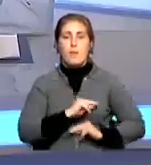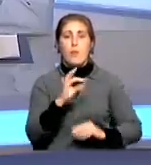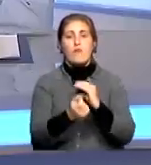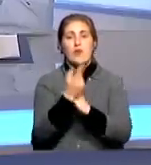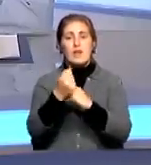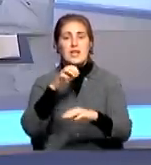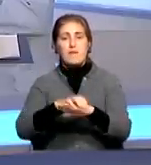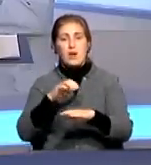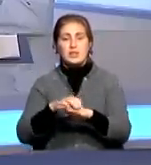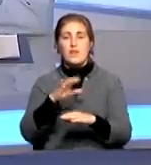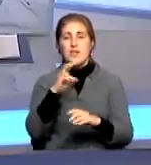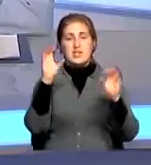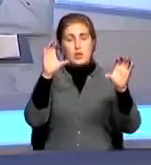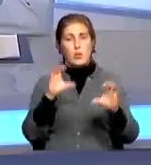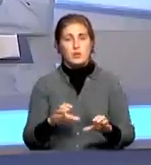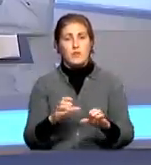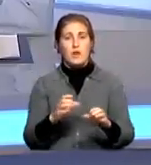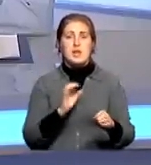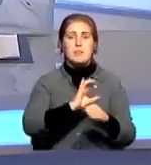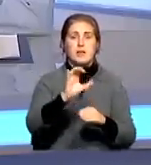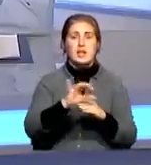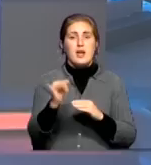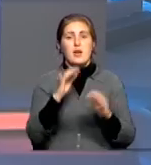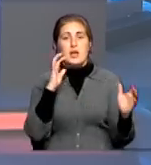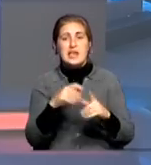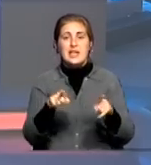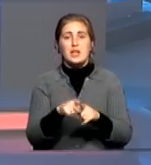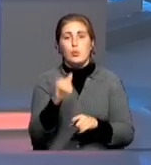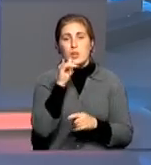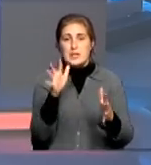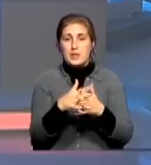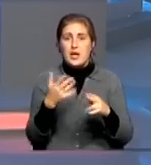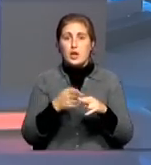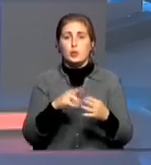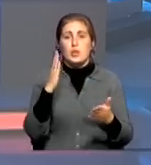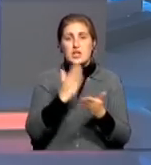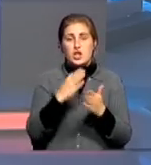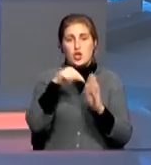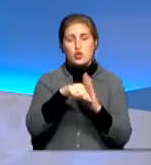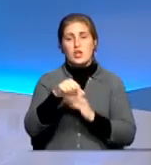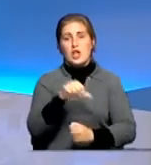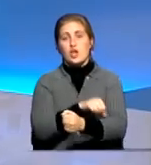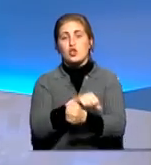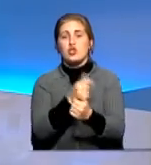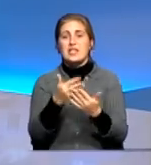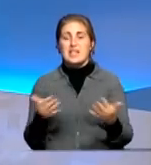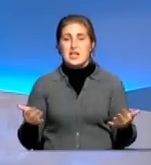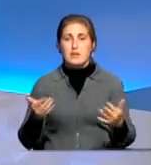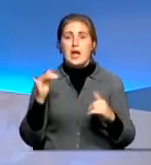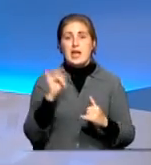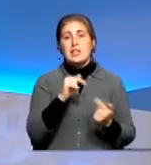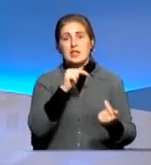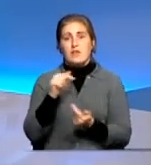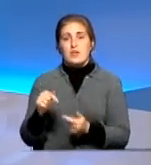фактов незаконного сбыта, хранения таких курительных смесей, которые содержат в себе наркотические средства. Ну и,